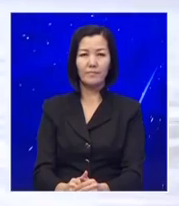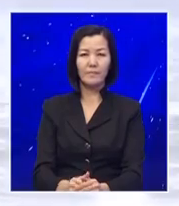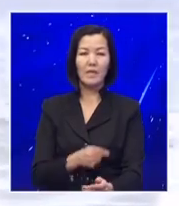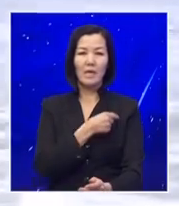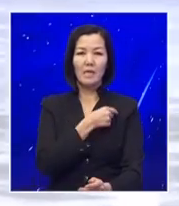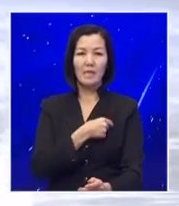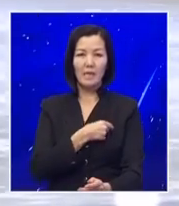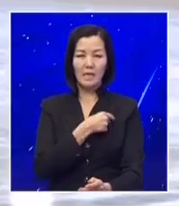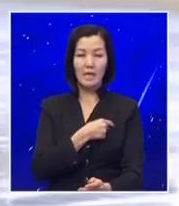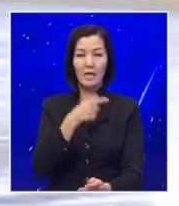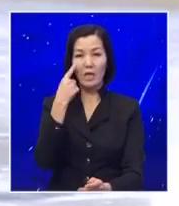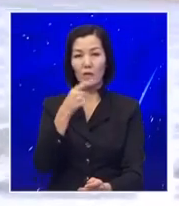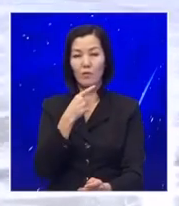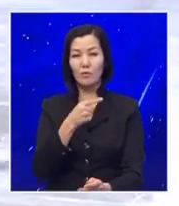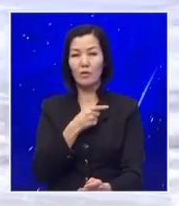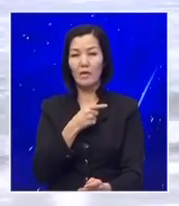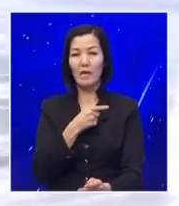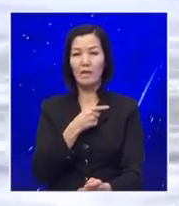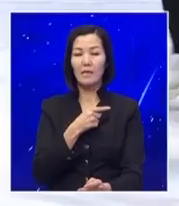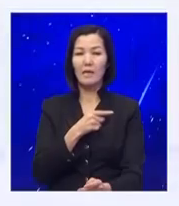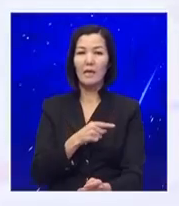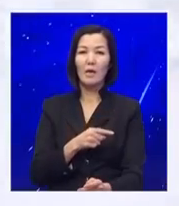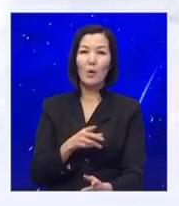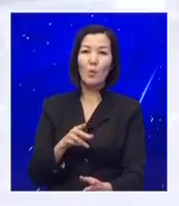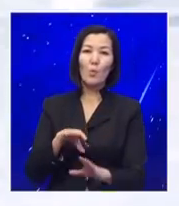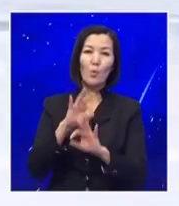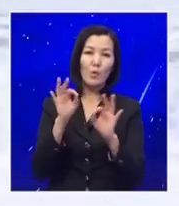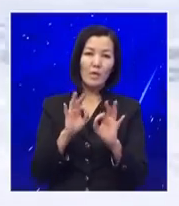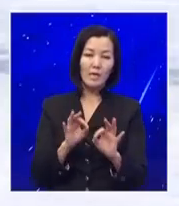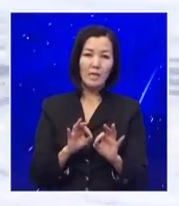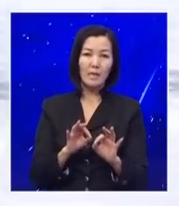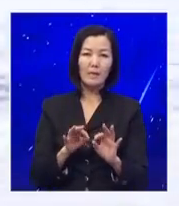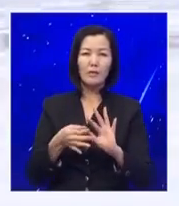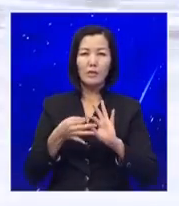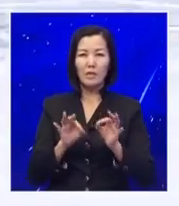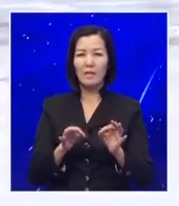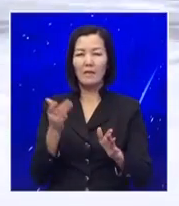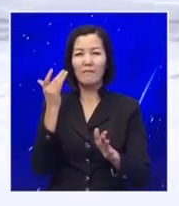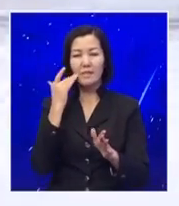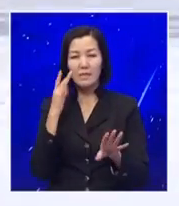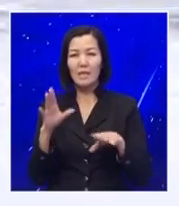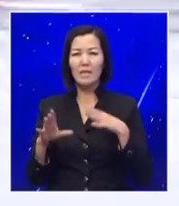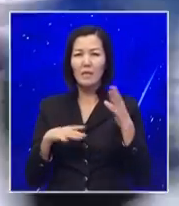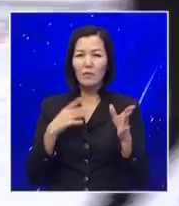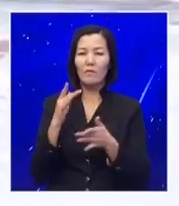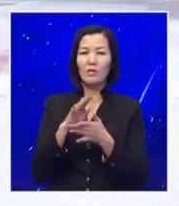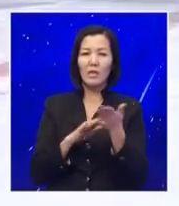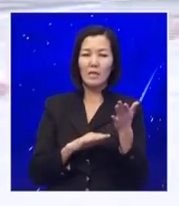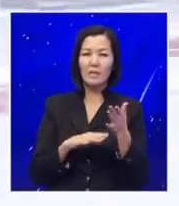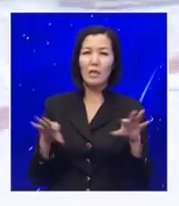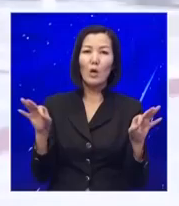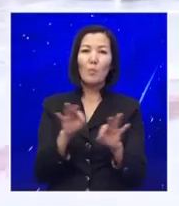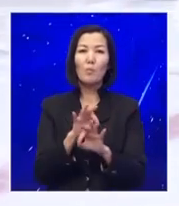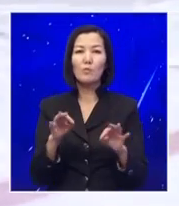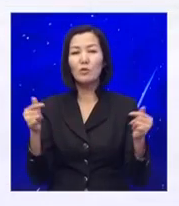Мамандардың айтуынша мәнерлеп сырғаны өнерінің бақыты тек тынымсыз еңбек еткен адамға ғана басын ет. Өйткені әуен ырғағымен